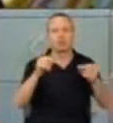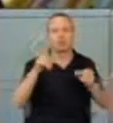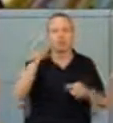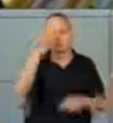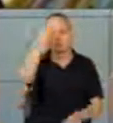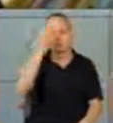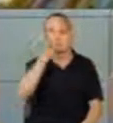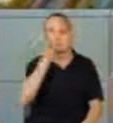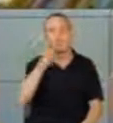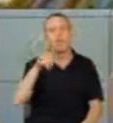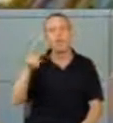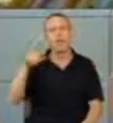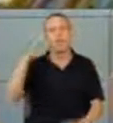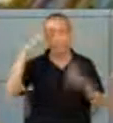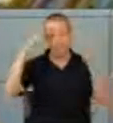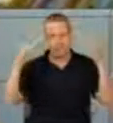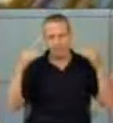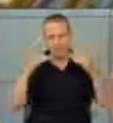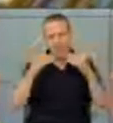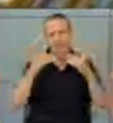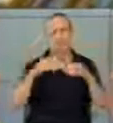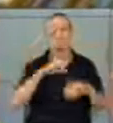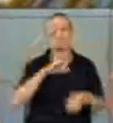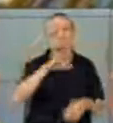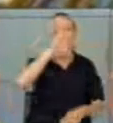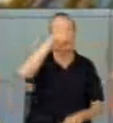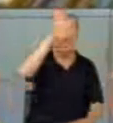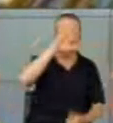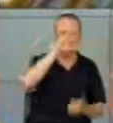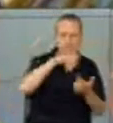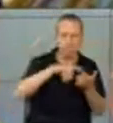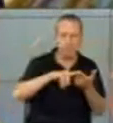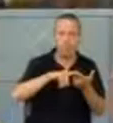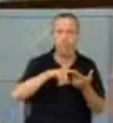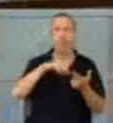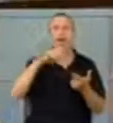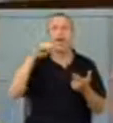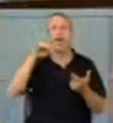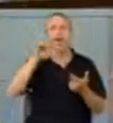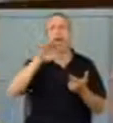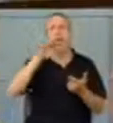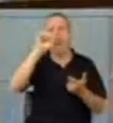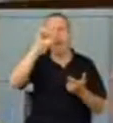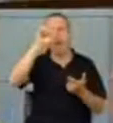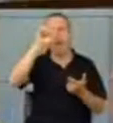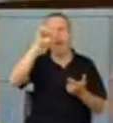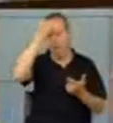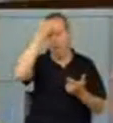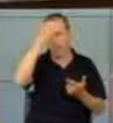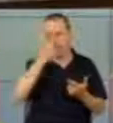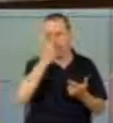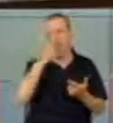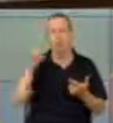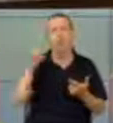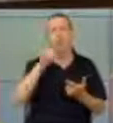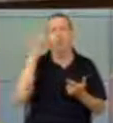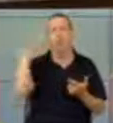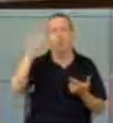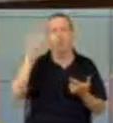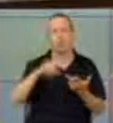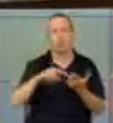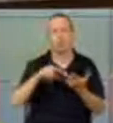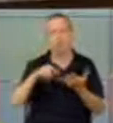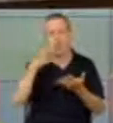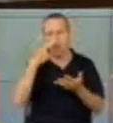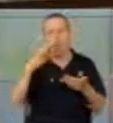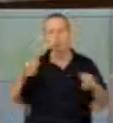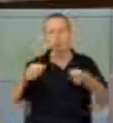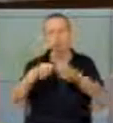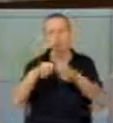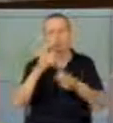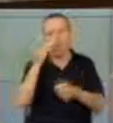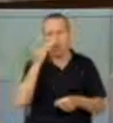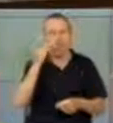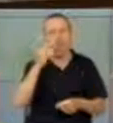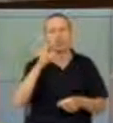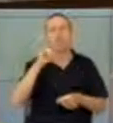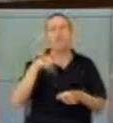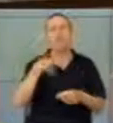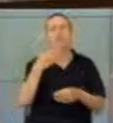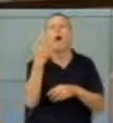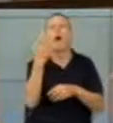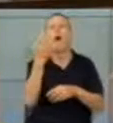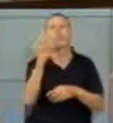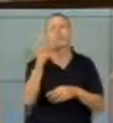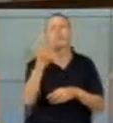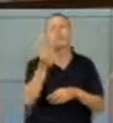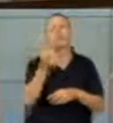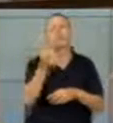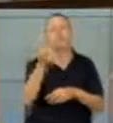זה סיסי, זה איראן, חמאס וארדואן. אתם רואים את הקשר? זה אולי, תגיד, אולי זה גם ללמד... לא, 40 שניות לסיום,